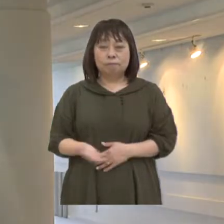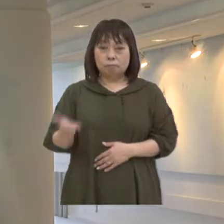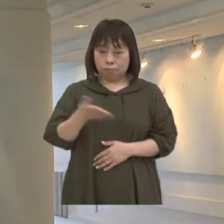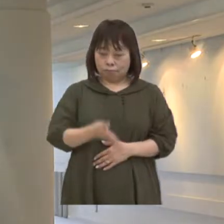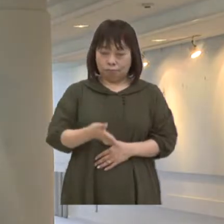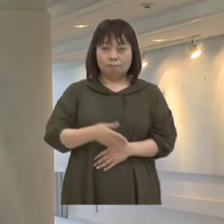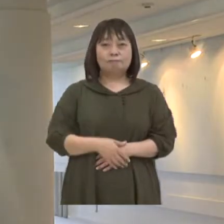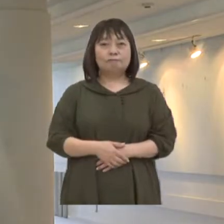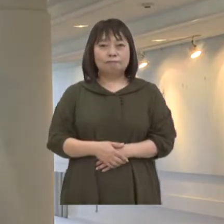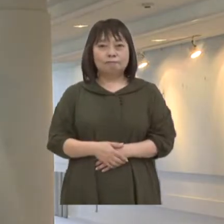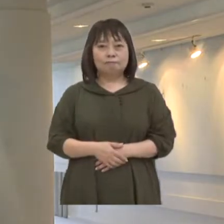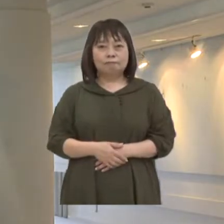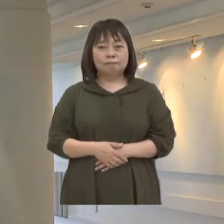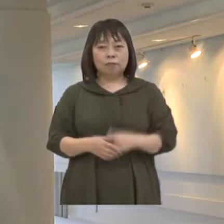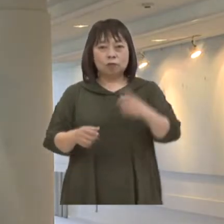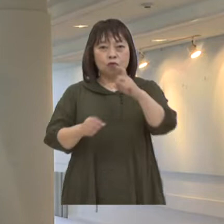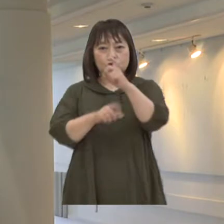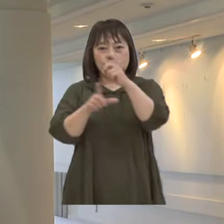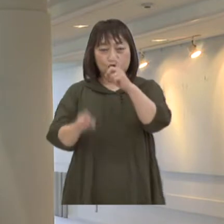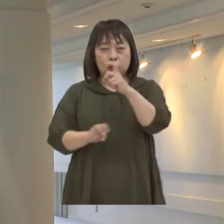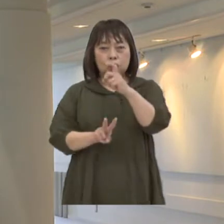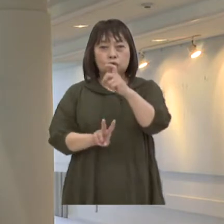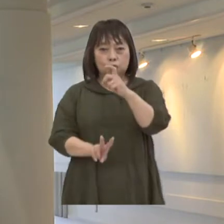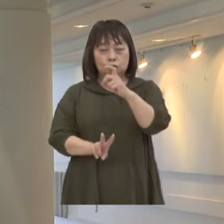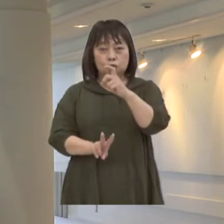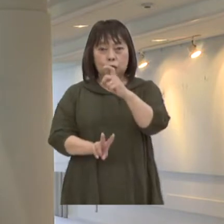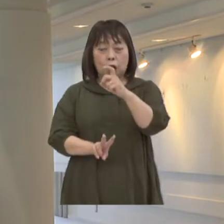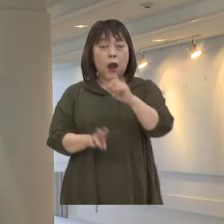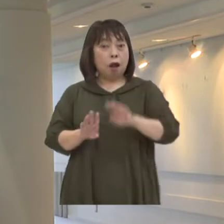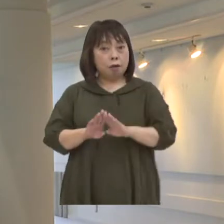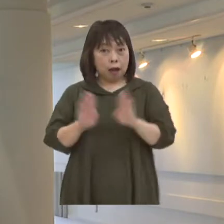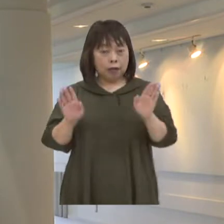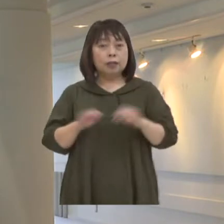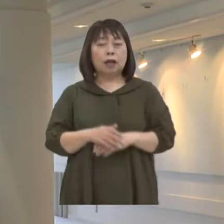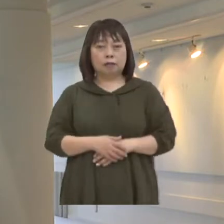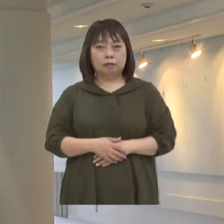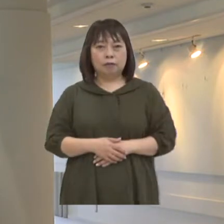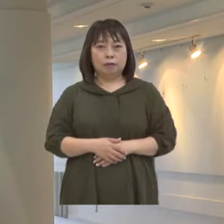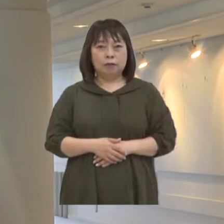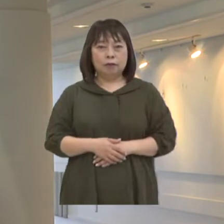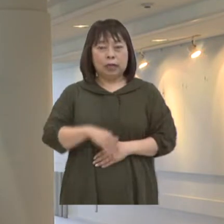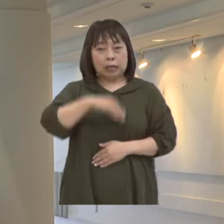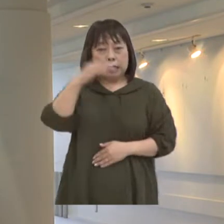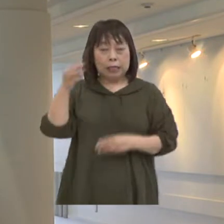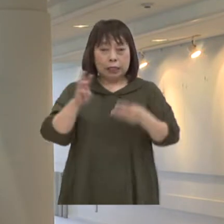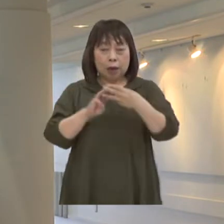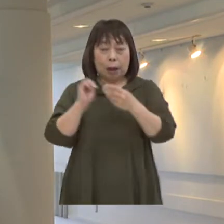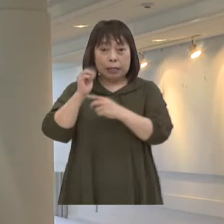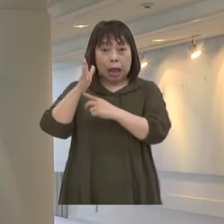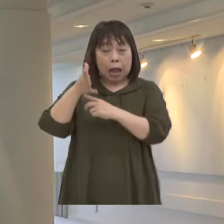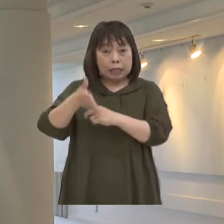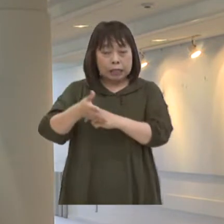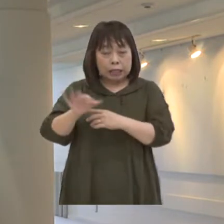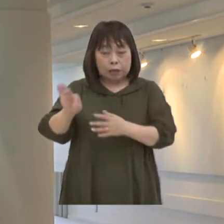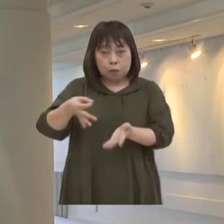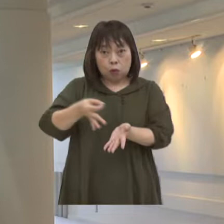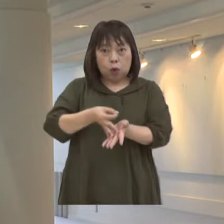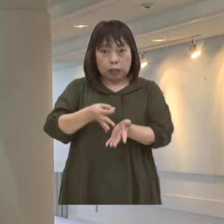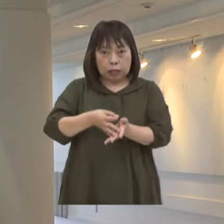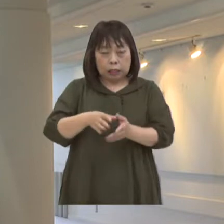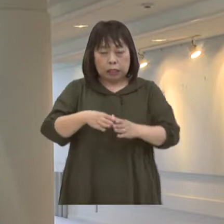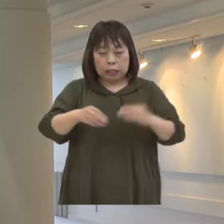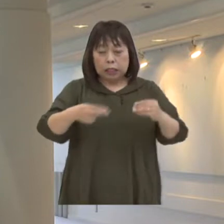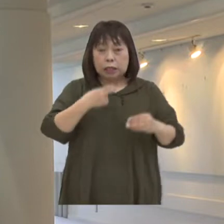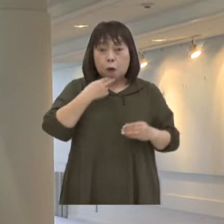次に紹介するのは10月2日日曜日に開催される山田錦物語、日本酒とジャ